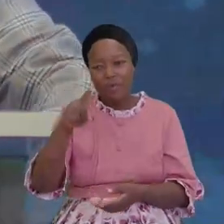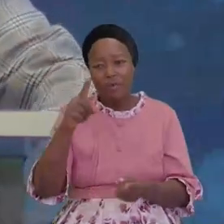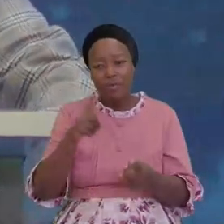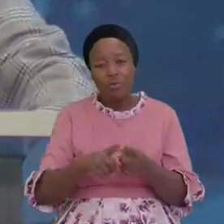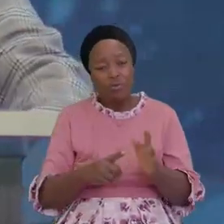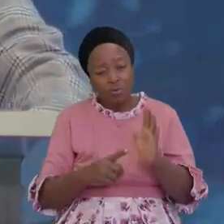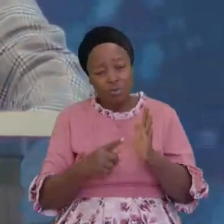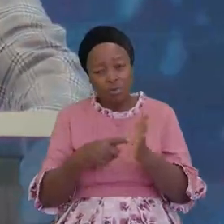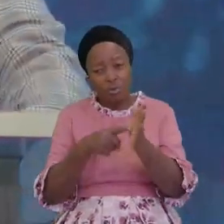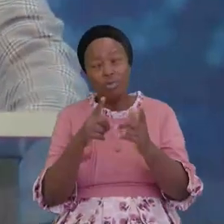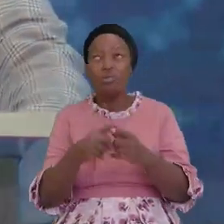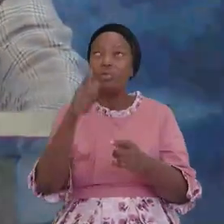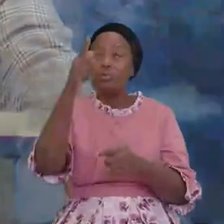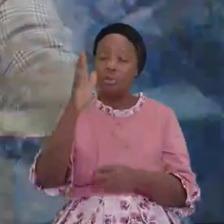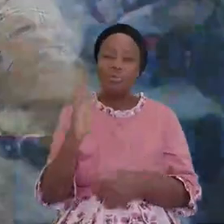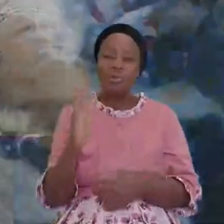lève-toi